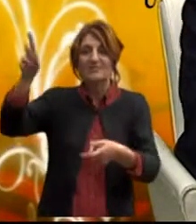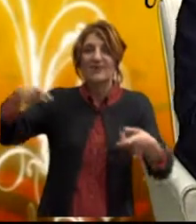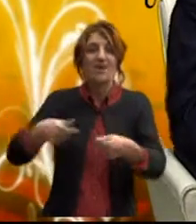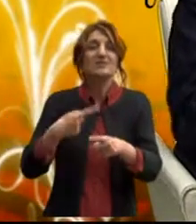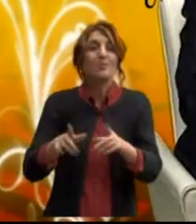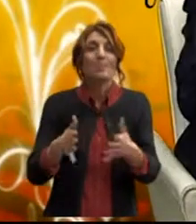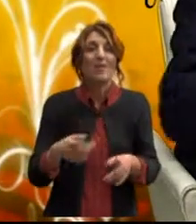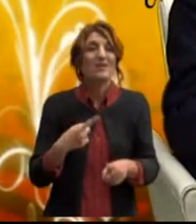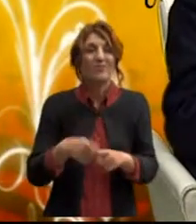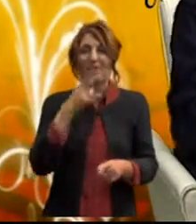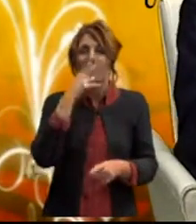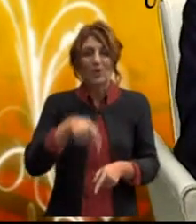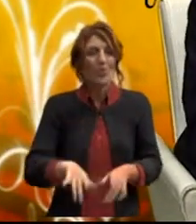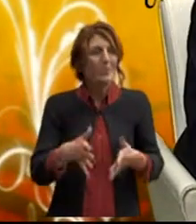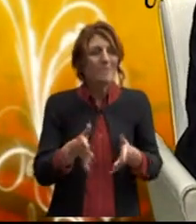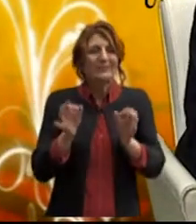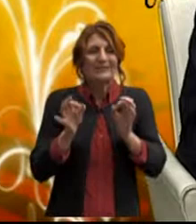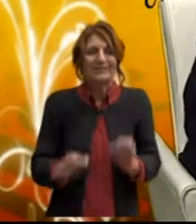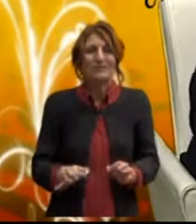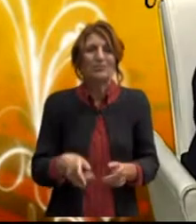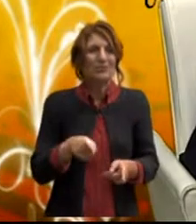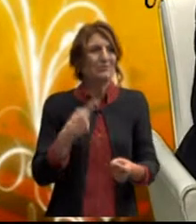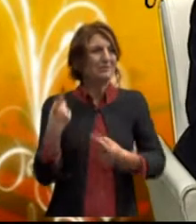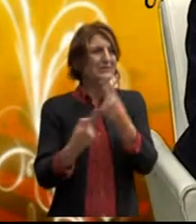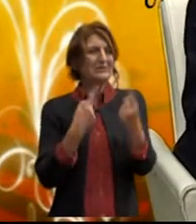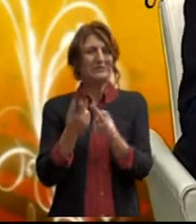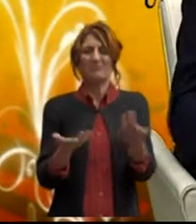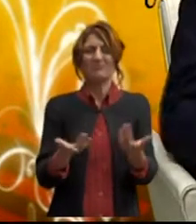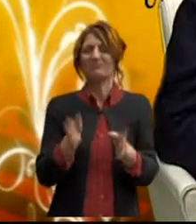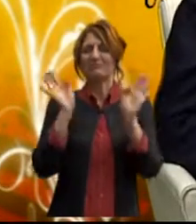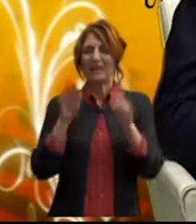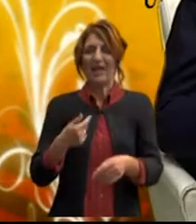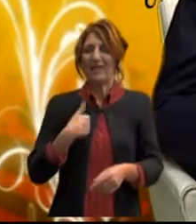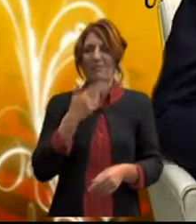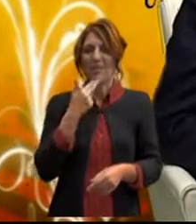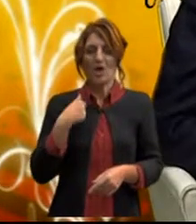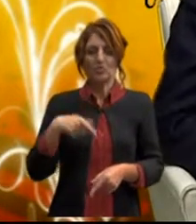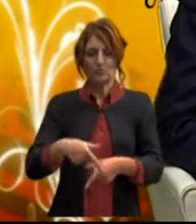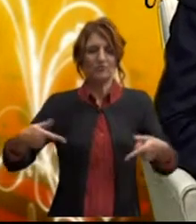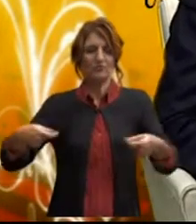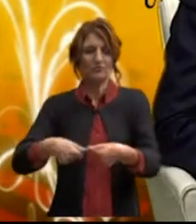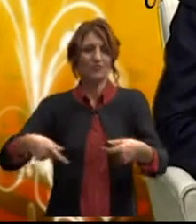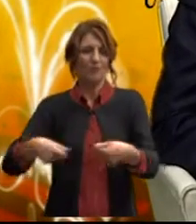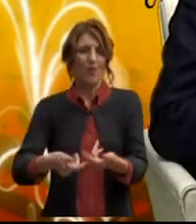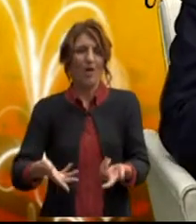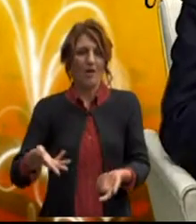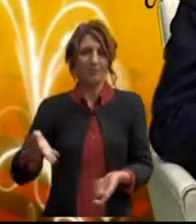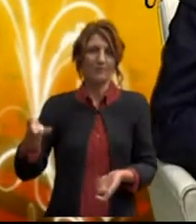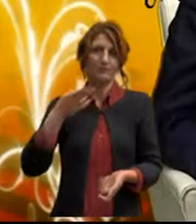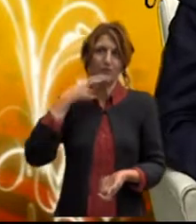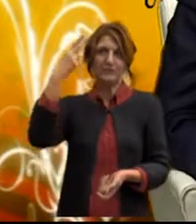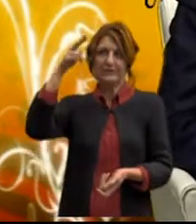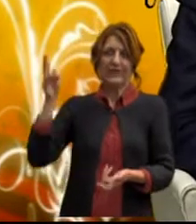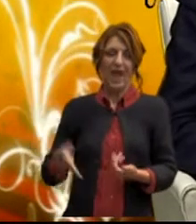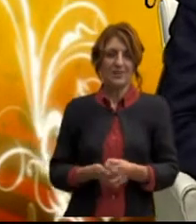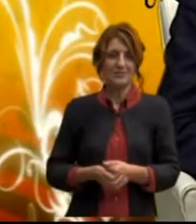kapital, ako se ne osjeća siguran, dakle, da će se oploditi, onda jasno da on neće doći, dakle, u Hrvatsku. Tako da vidite kako je